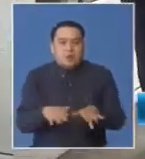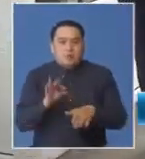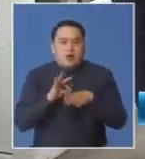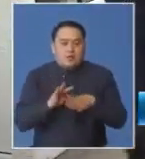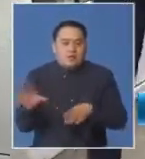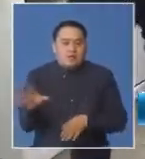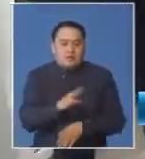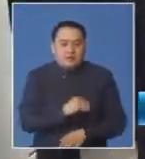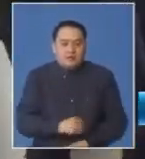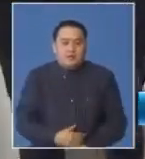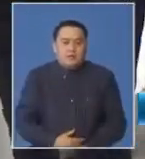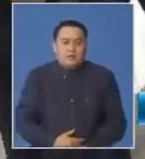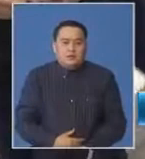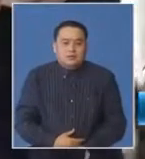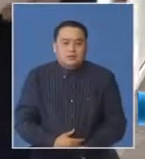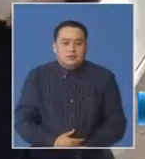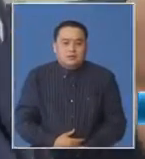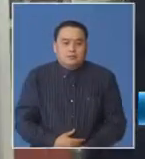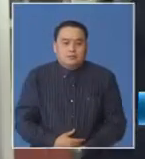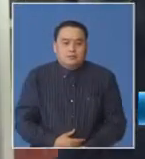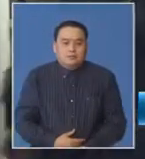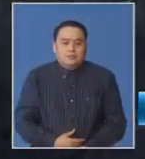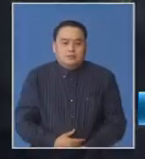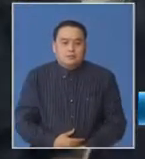будут проведены повсеместно.